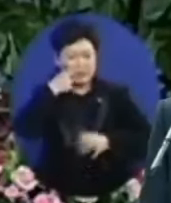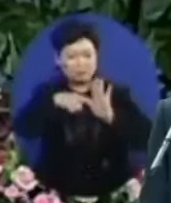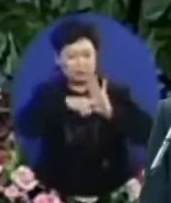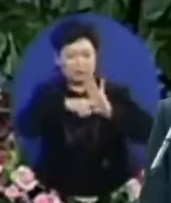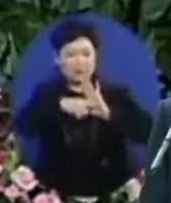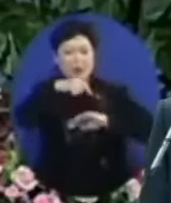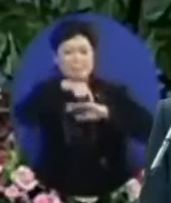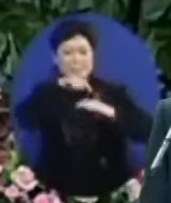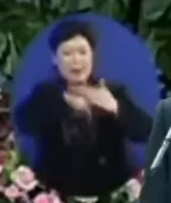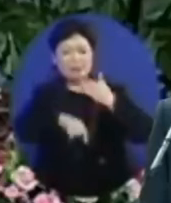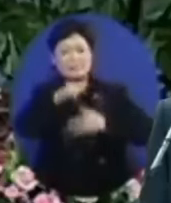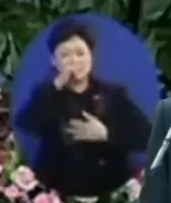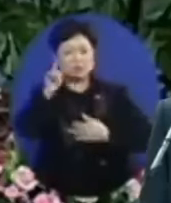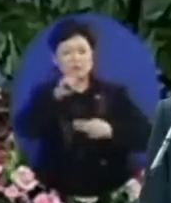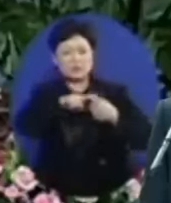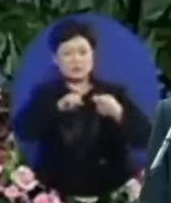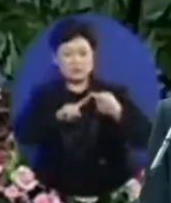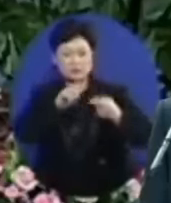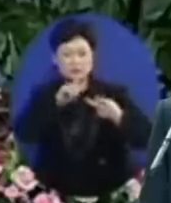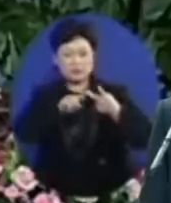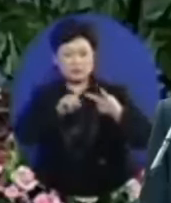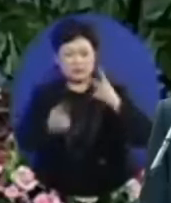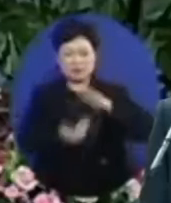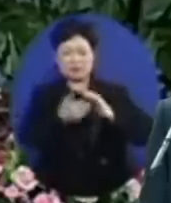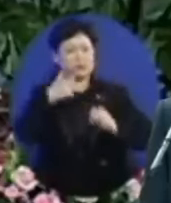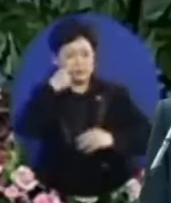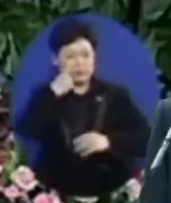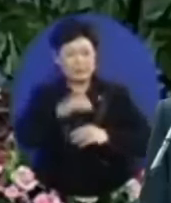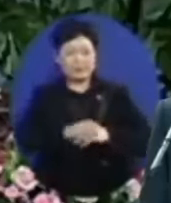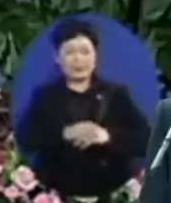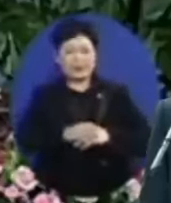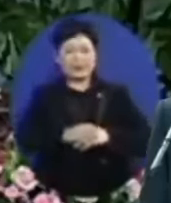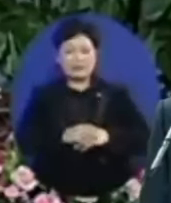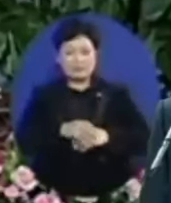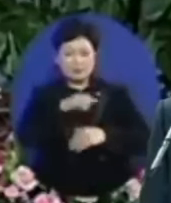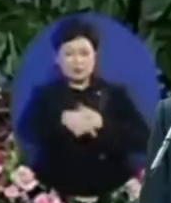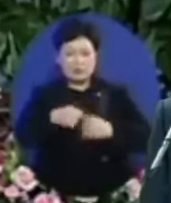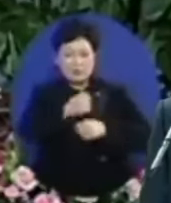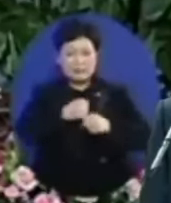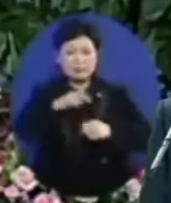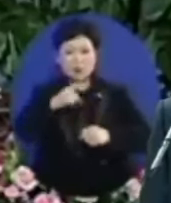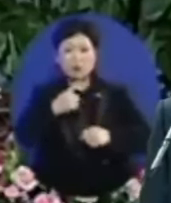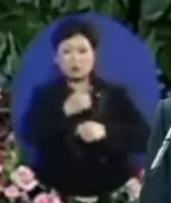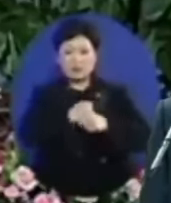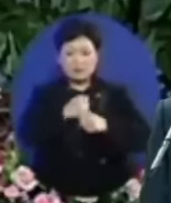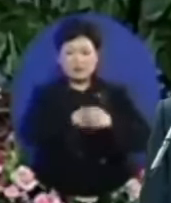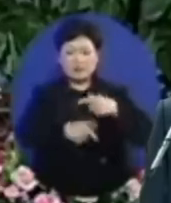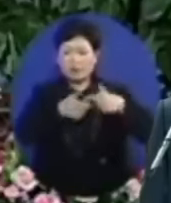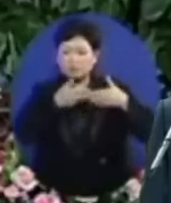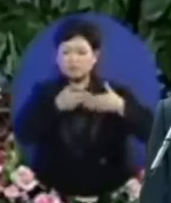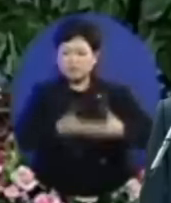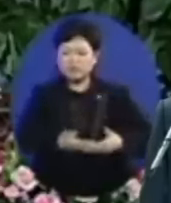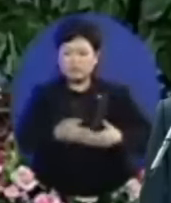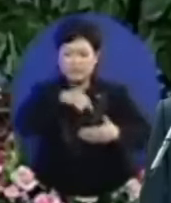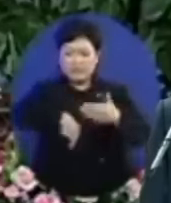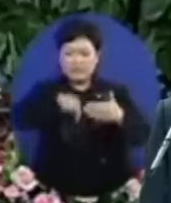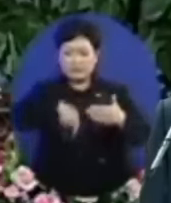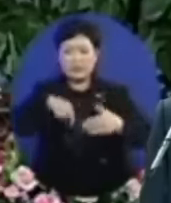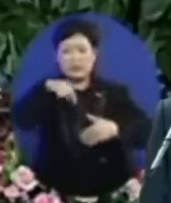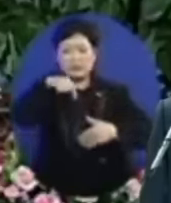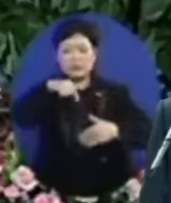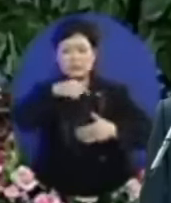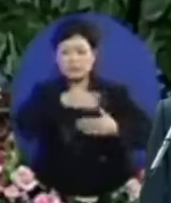가질 때는 그 무엇이나 하나 이룰 수 없습니다. 육체도 짐도 짐이지만 더 무거운 짐은 마음의 짐인데